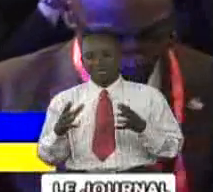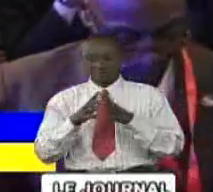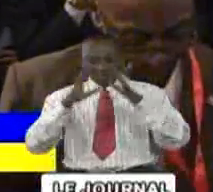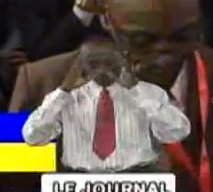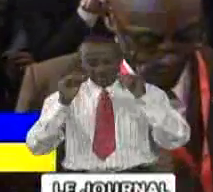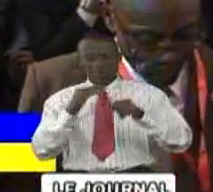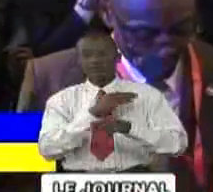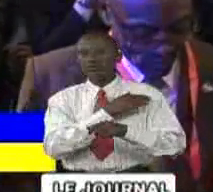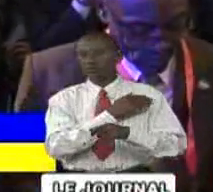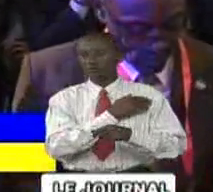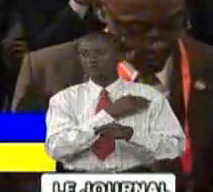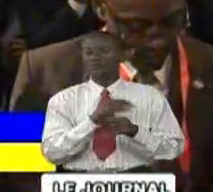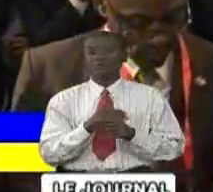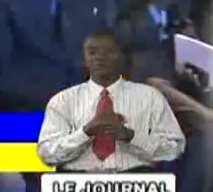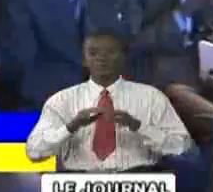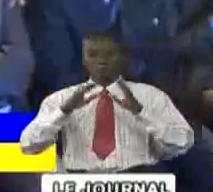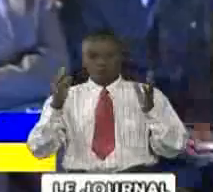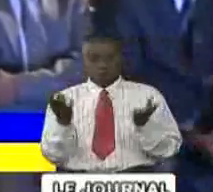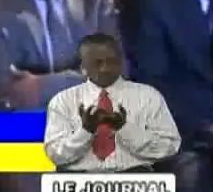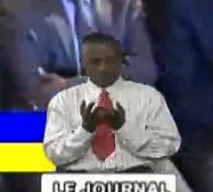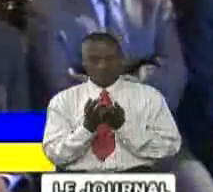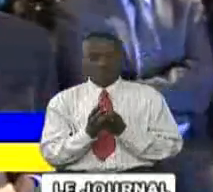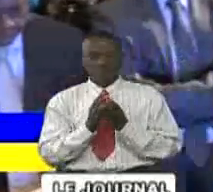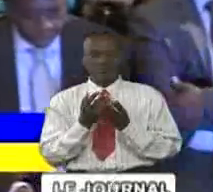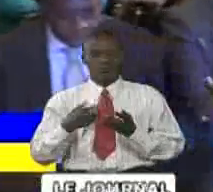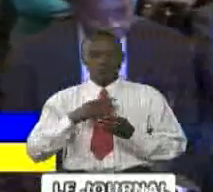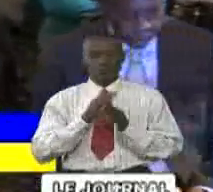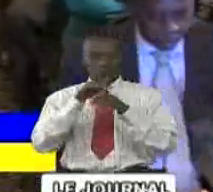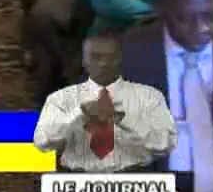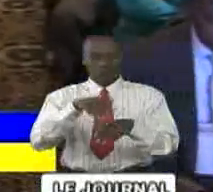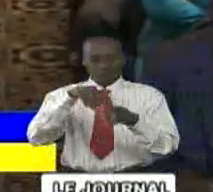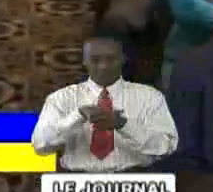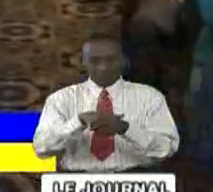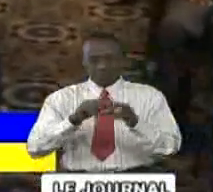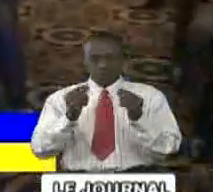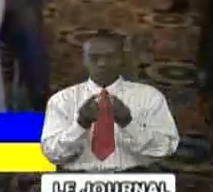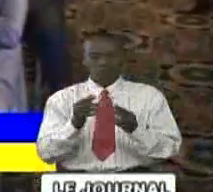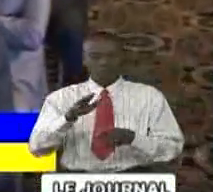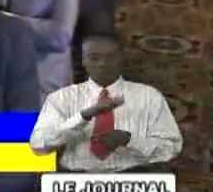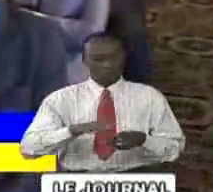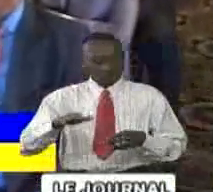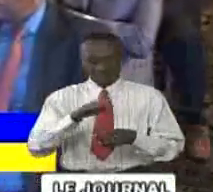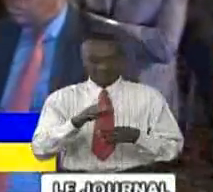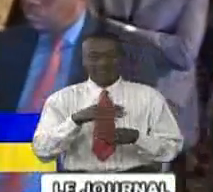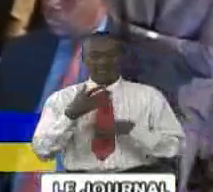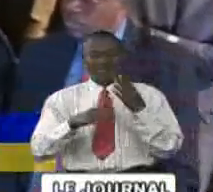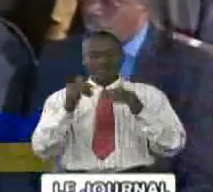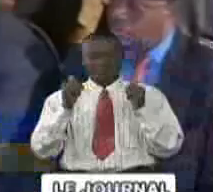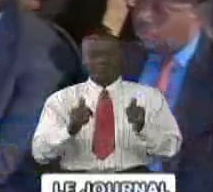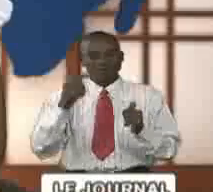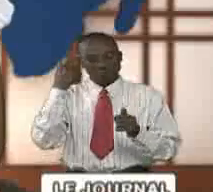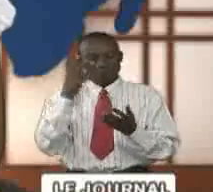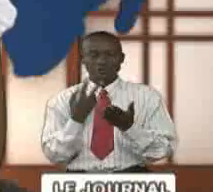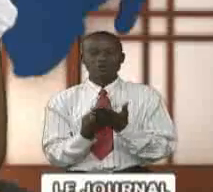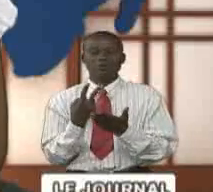Kabila, intègre le précieux cercle de pays vendant honorablement leur image de marque sur le plan